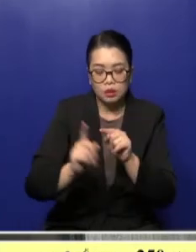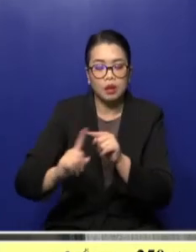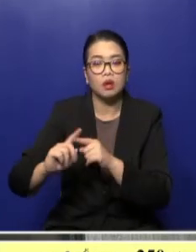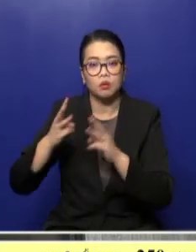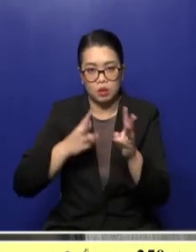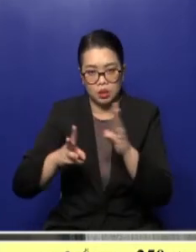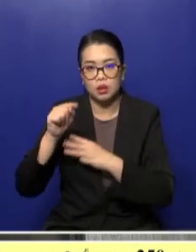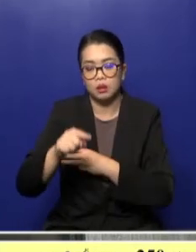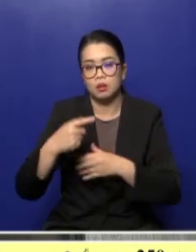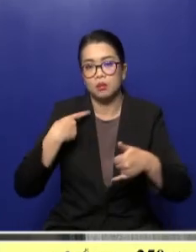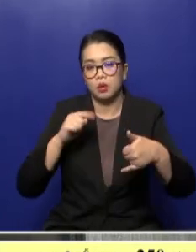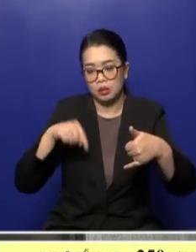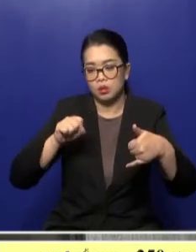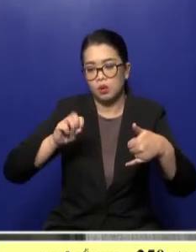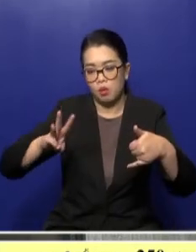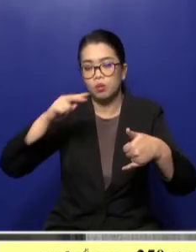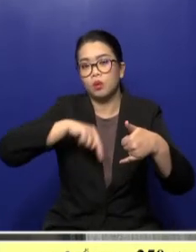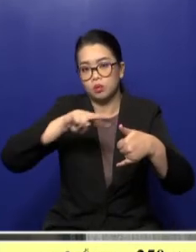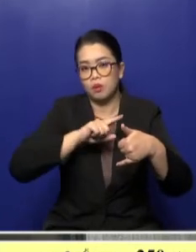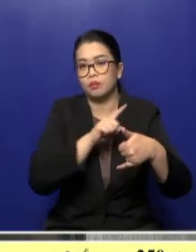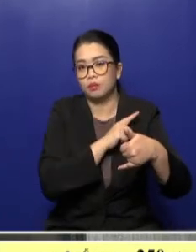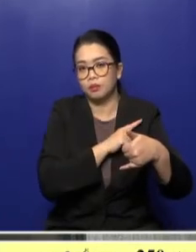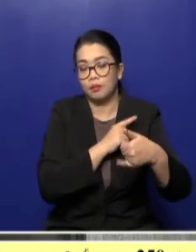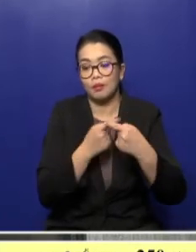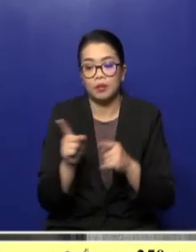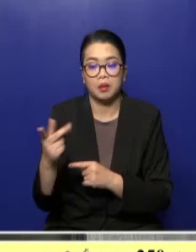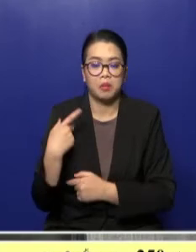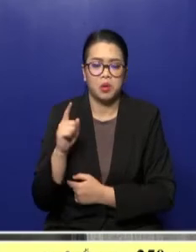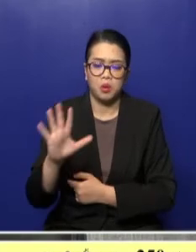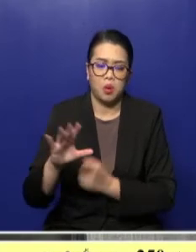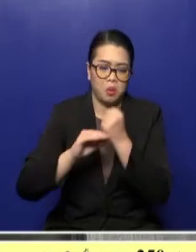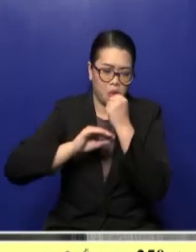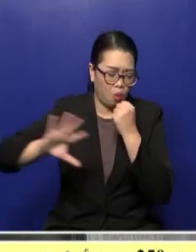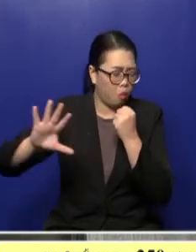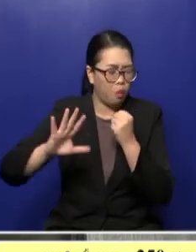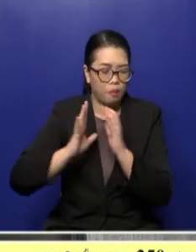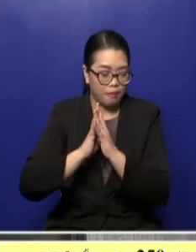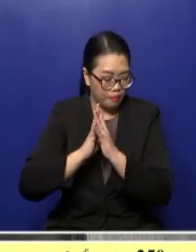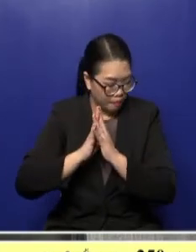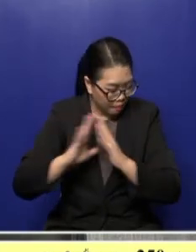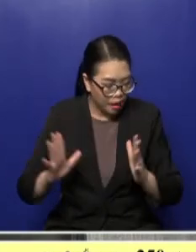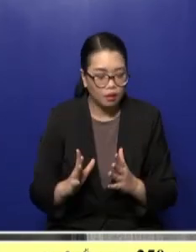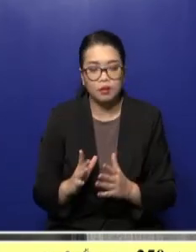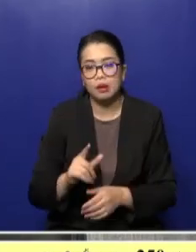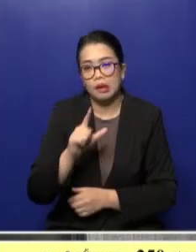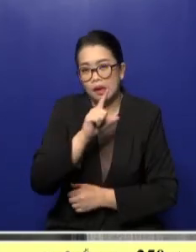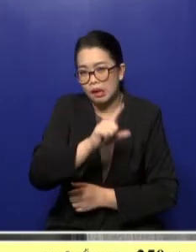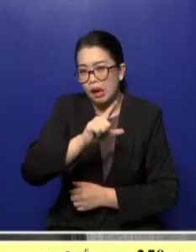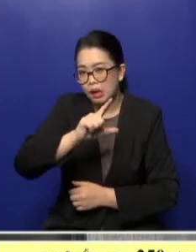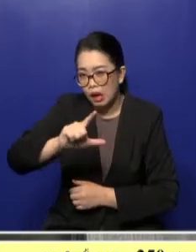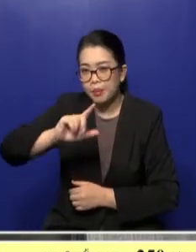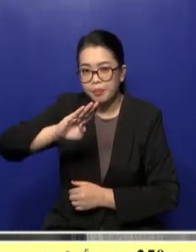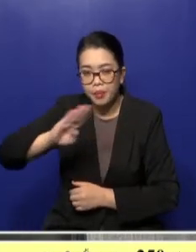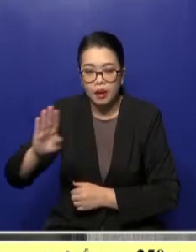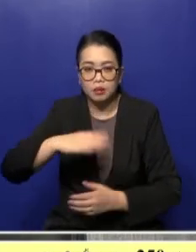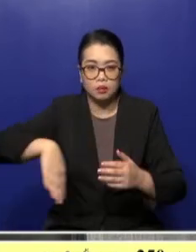สำทับอีกครั้งหนึ่งว่าผลประโยชน์ของกสทนั้นมีมูลค่ามหาศาลนับล้านบาทเป็นที่